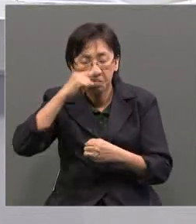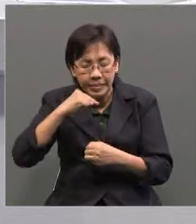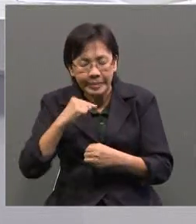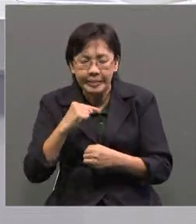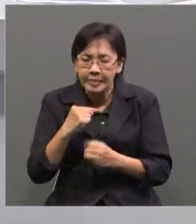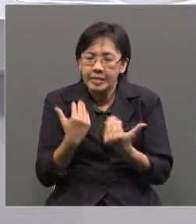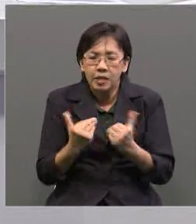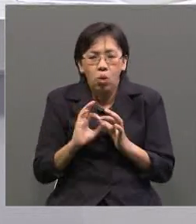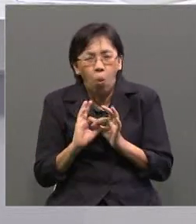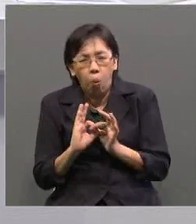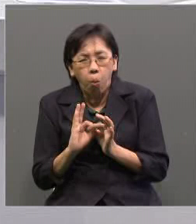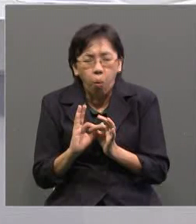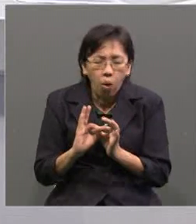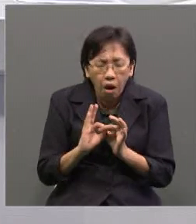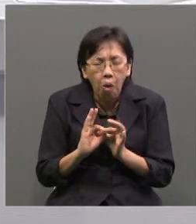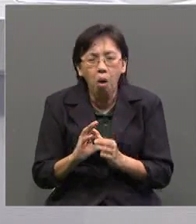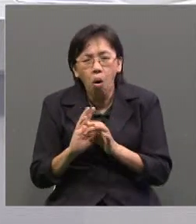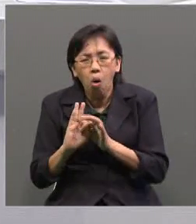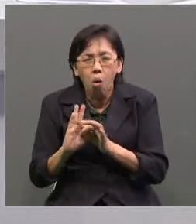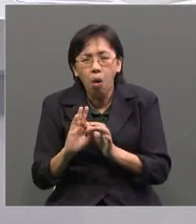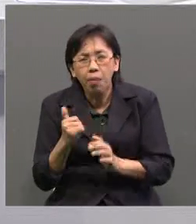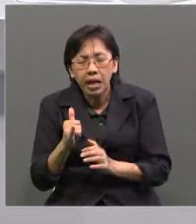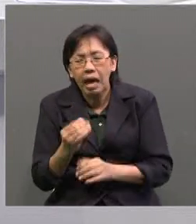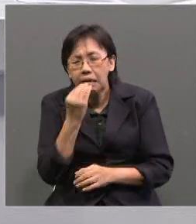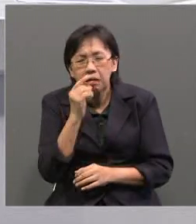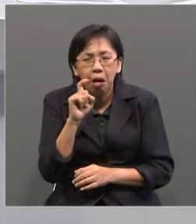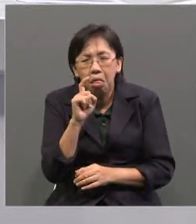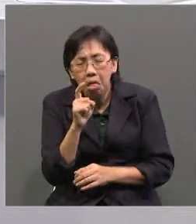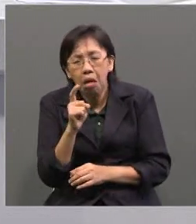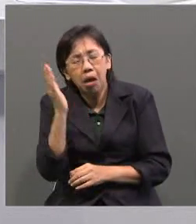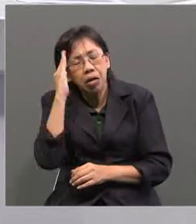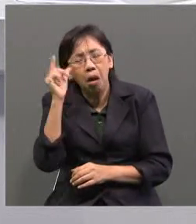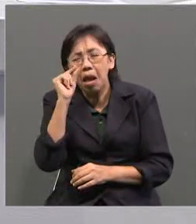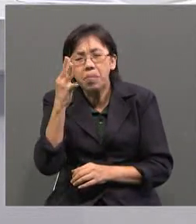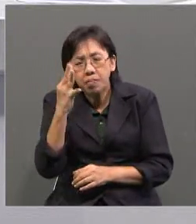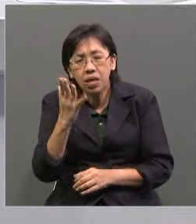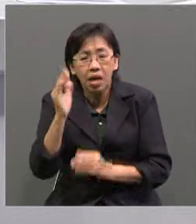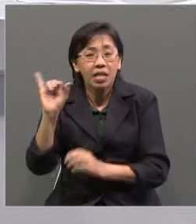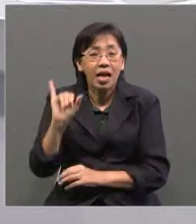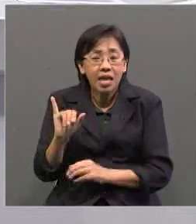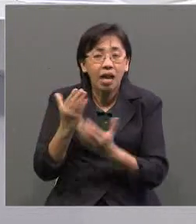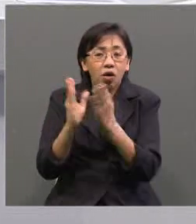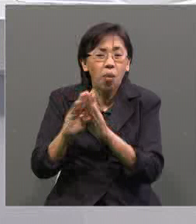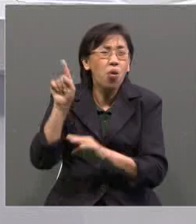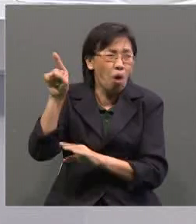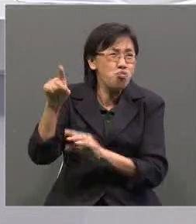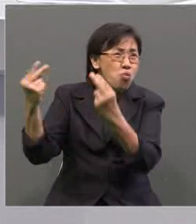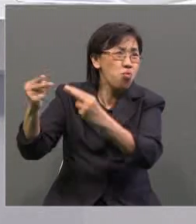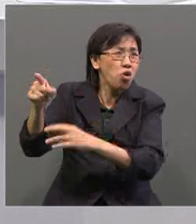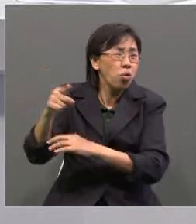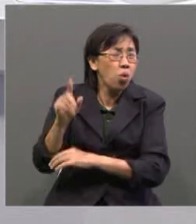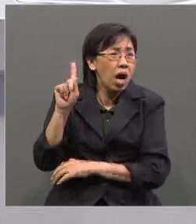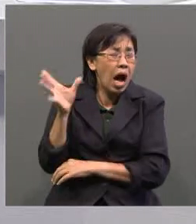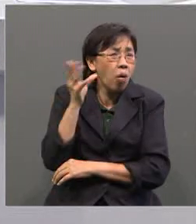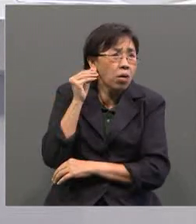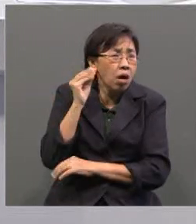นอนว่าตอนนี้เป็นห่วงบางทีอาจจะถึงขั้นกินไม่ได้นอนไม่หลับอ่ะลองคิดดูว่าถ้าเป็นญาติเรานะคุณผู้ชมแล้วเราก็ได้แค่รับรู้จาก